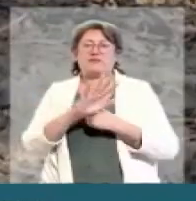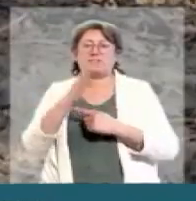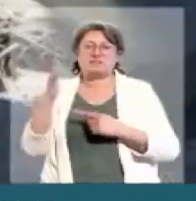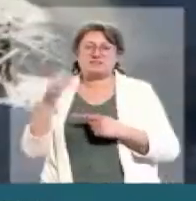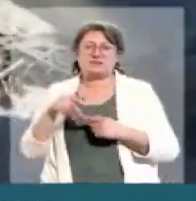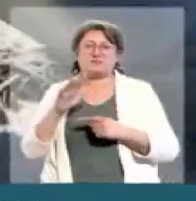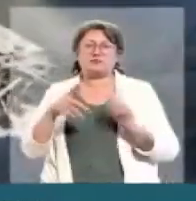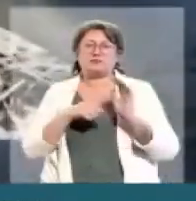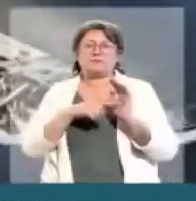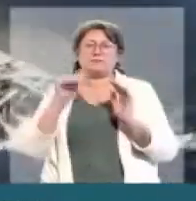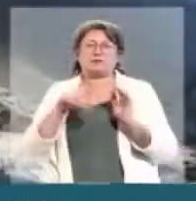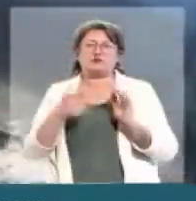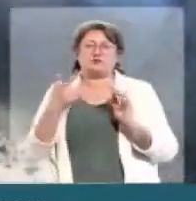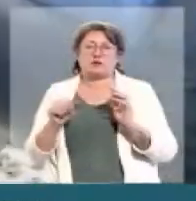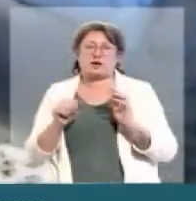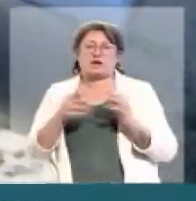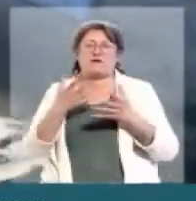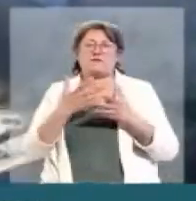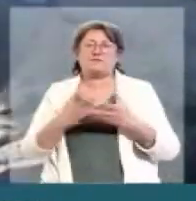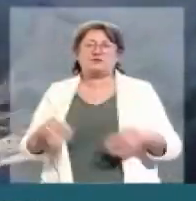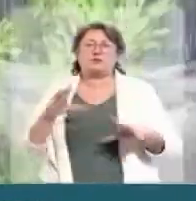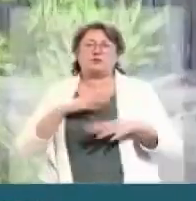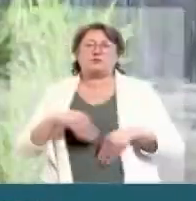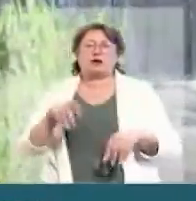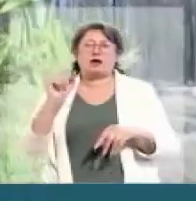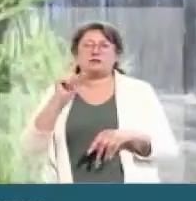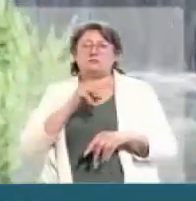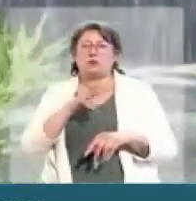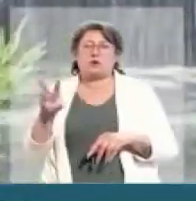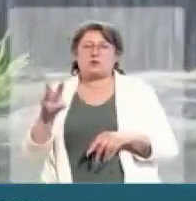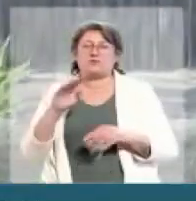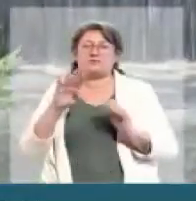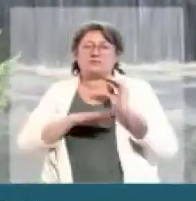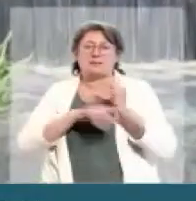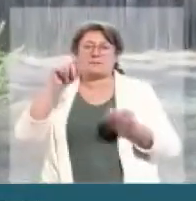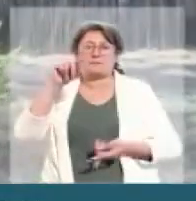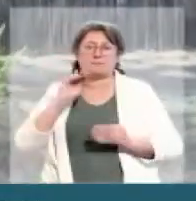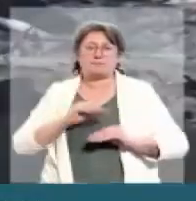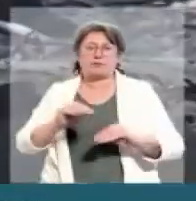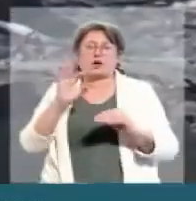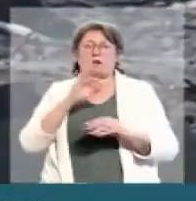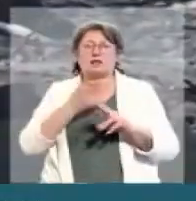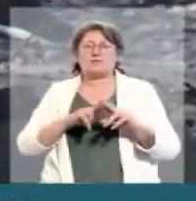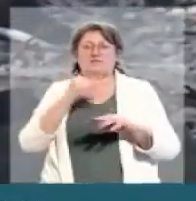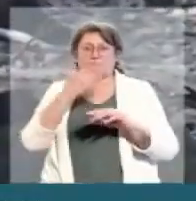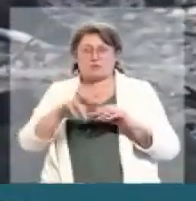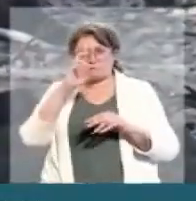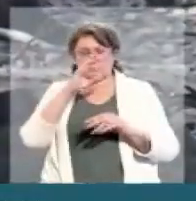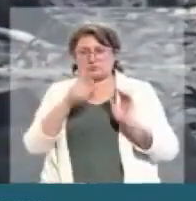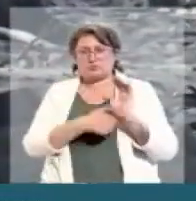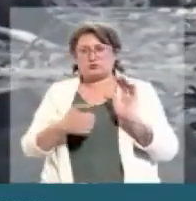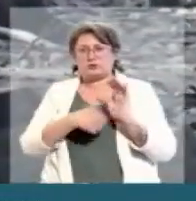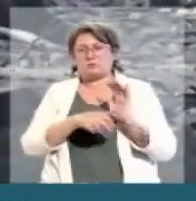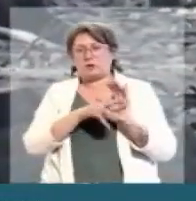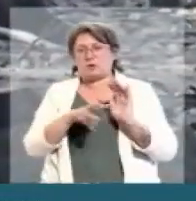культур составляет 7 тысяч гектаров. Весной было высажено 11 миллионов сеянцев. Из областного бюджета на эти цели выделили